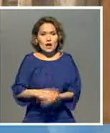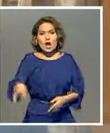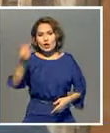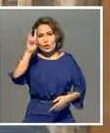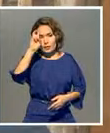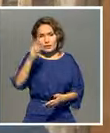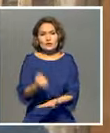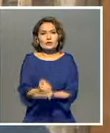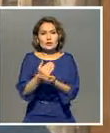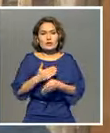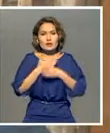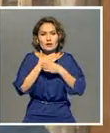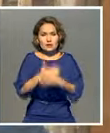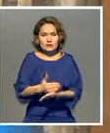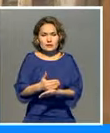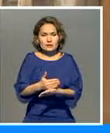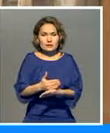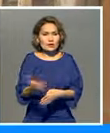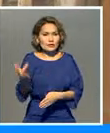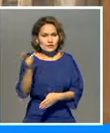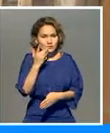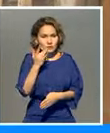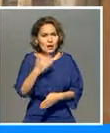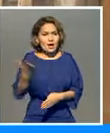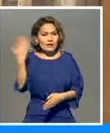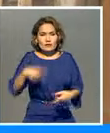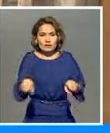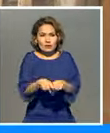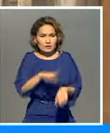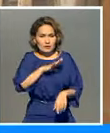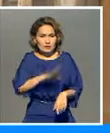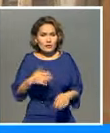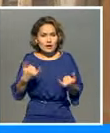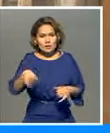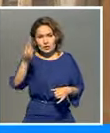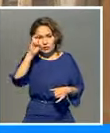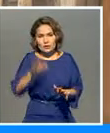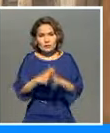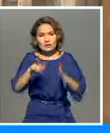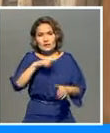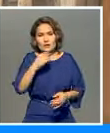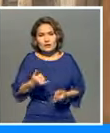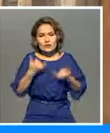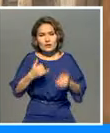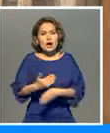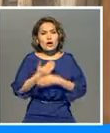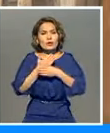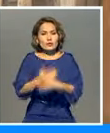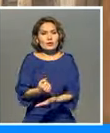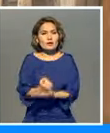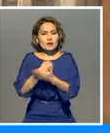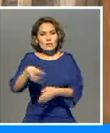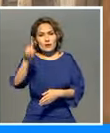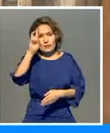Үкімет жақсы көмек жасап жатыр. Бұл енді бұрын соңғы бұндай затты біз естімеп едік. Енді осы